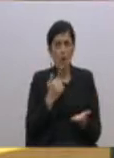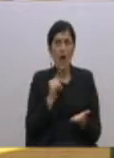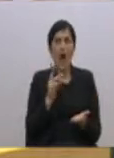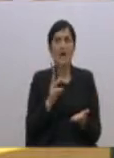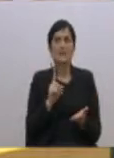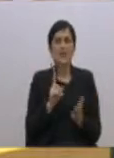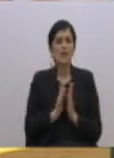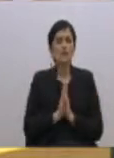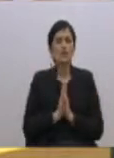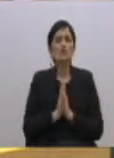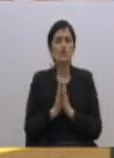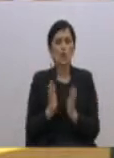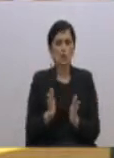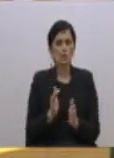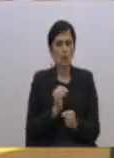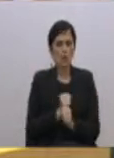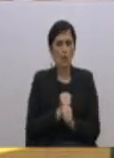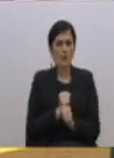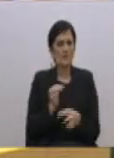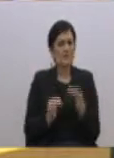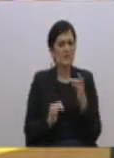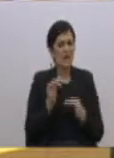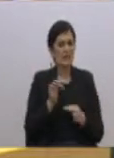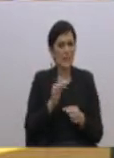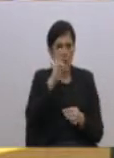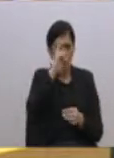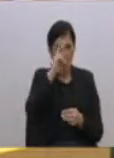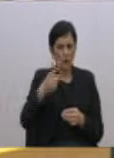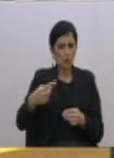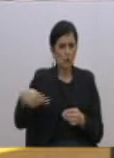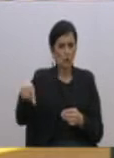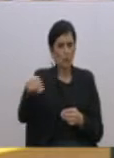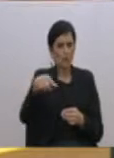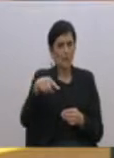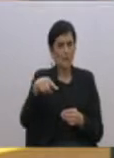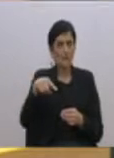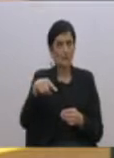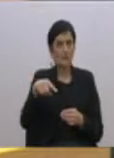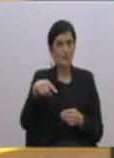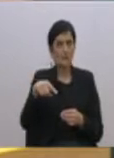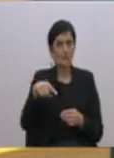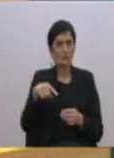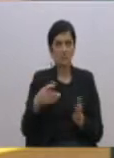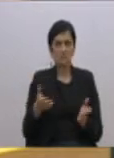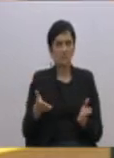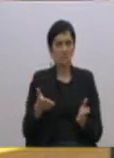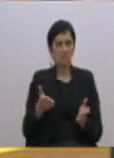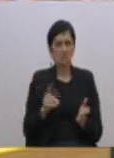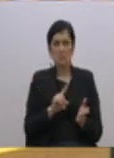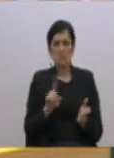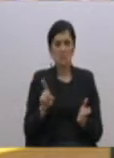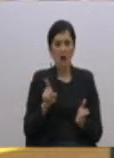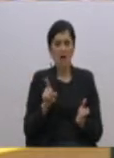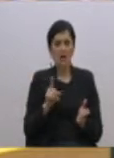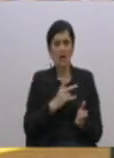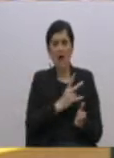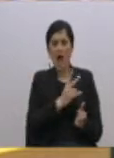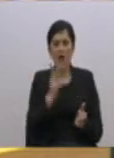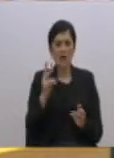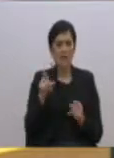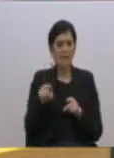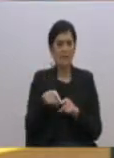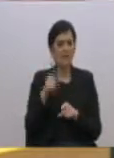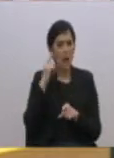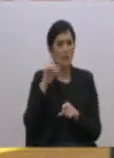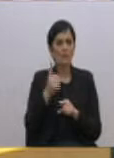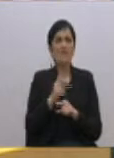შეურაცხყოფას ვაყენებთ ამით სასამართლო ხელისუფლებას? Magda mama ziară mi-a arpicul. Savaria